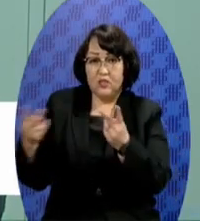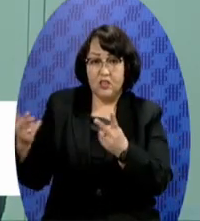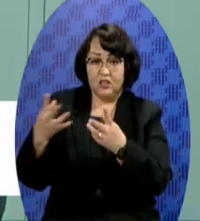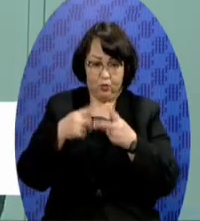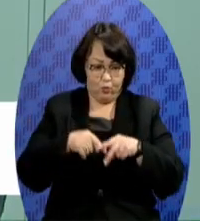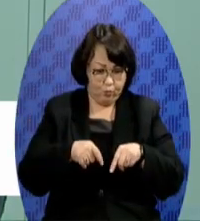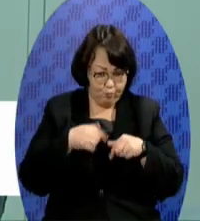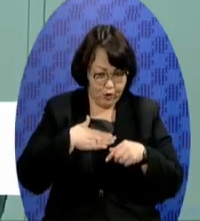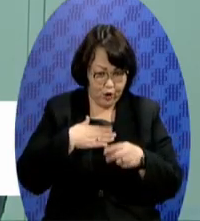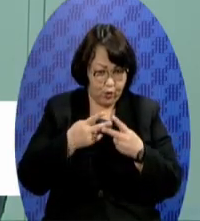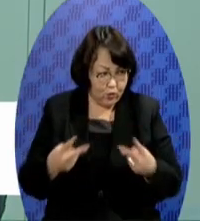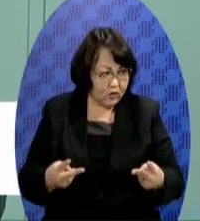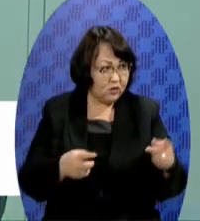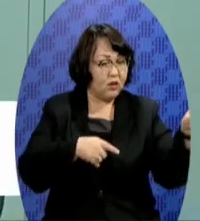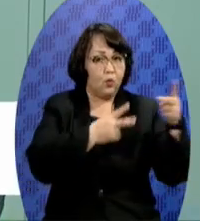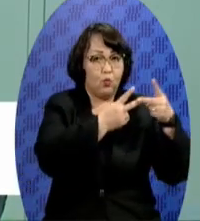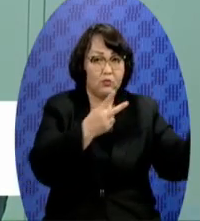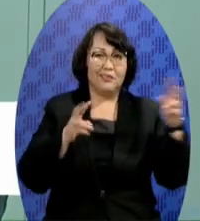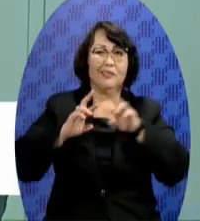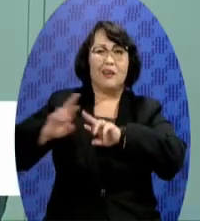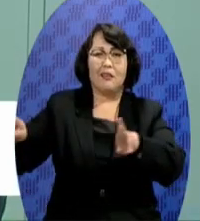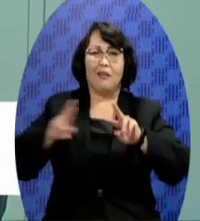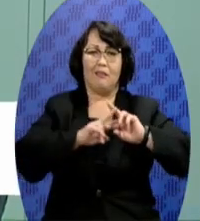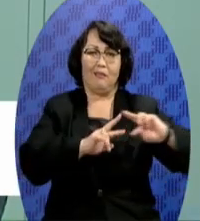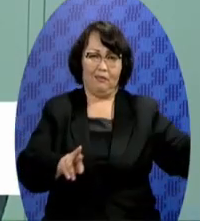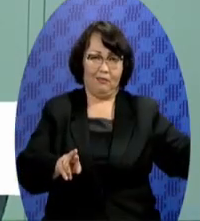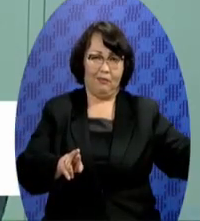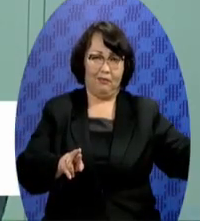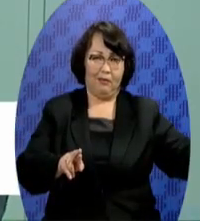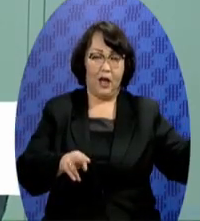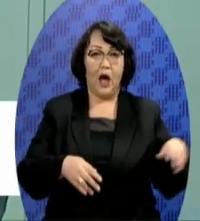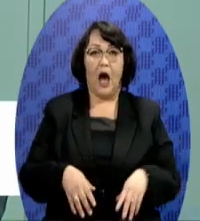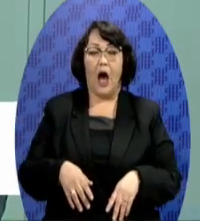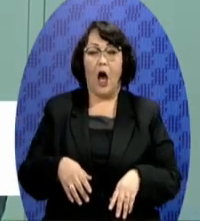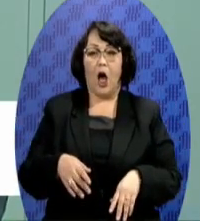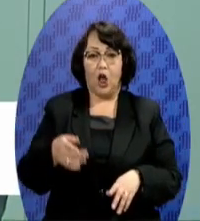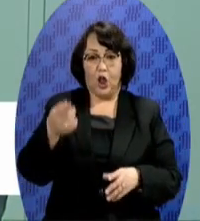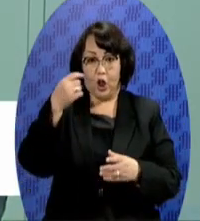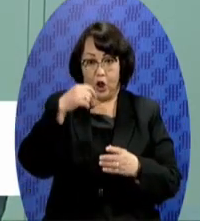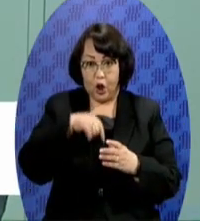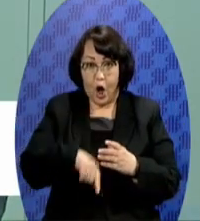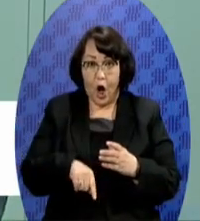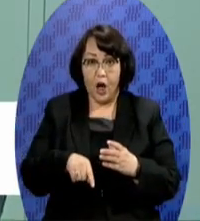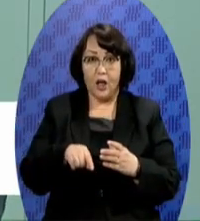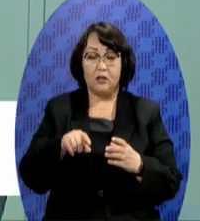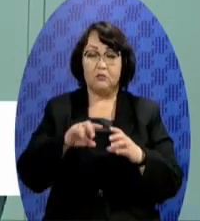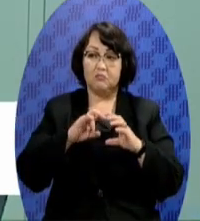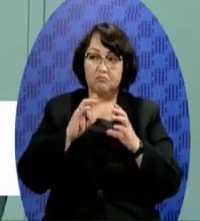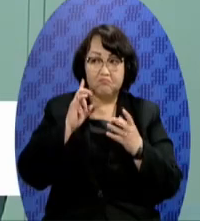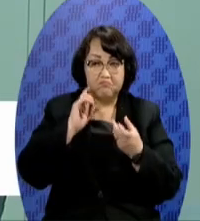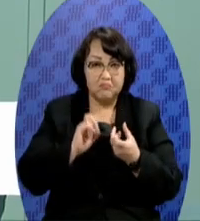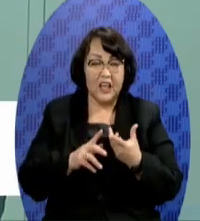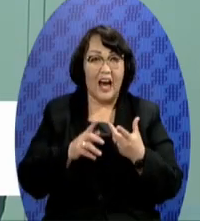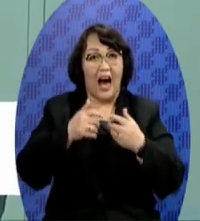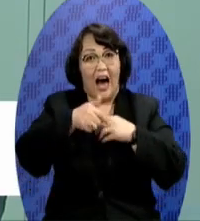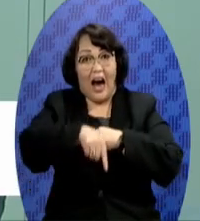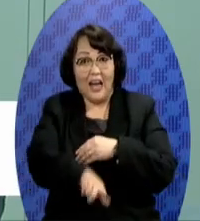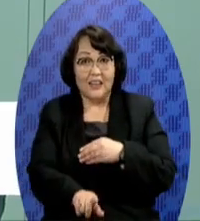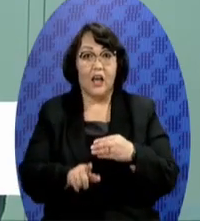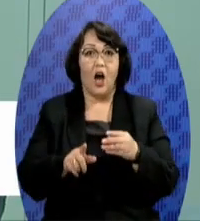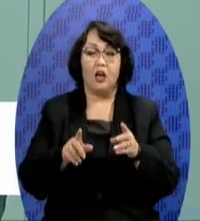ижилсэл, өөрсдөө дотоод ижилсэж гадна ондоошх энэ боломжийг олгож байгаа зүйл байхгүй юу? Энүүний ач холбогдлыг бид нар